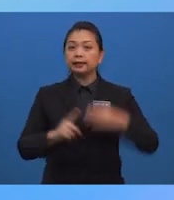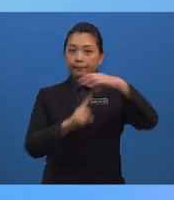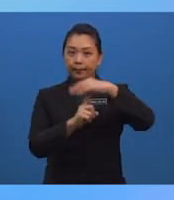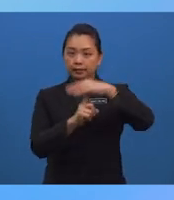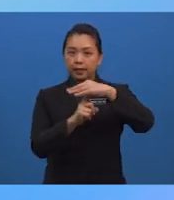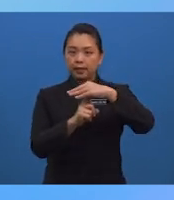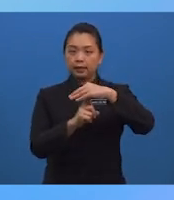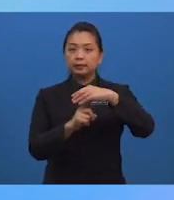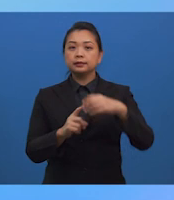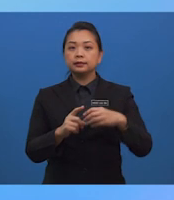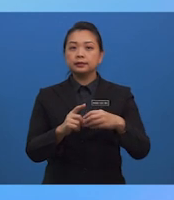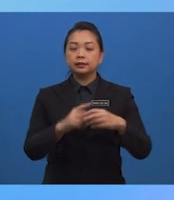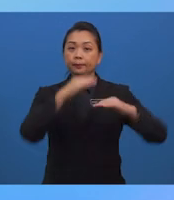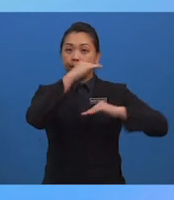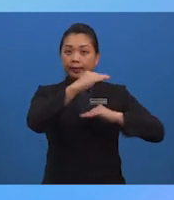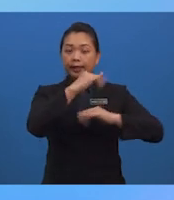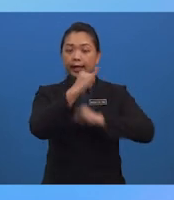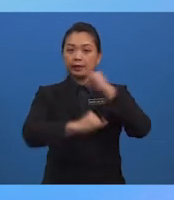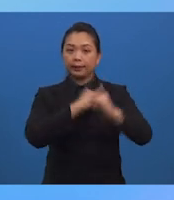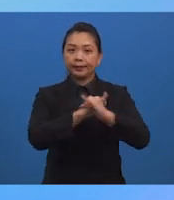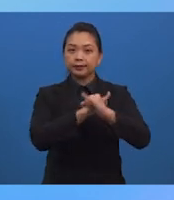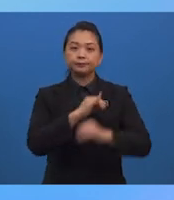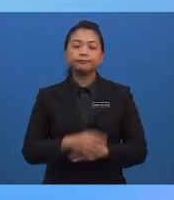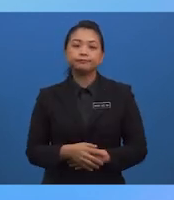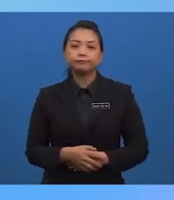di peringkat antarabangsa.